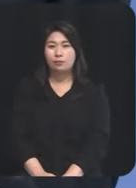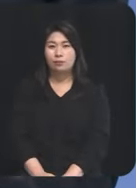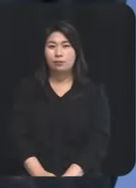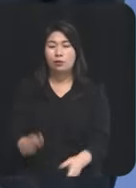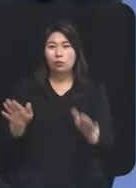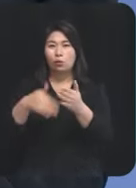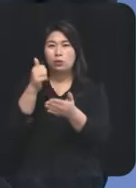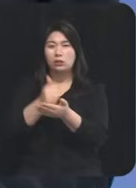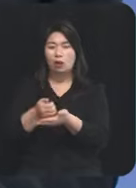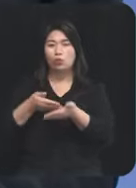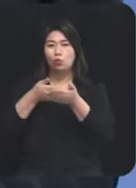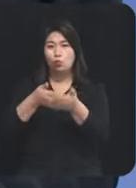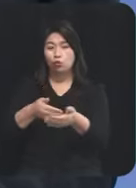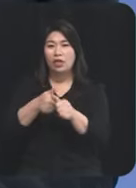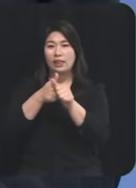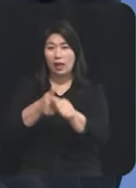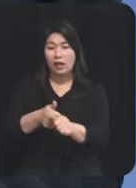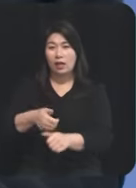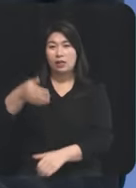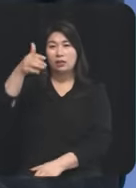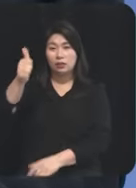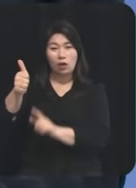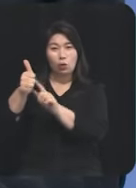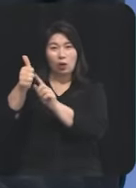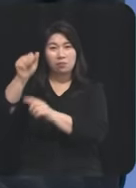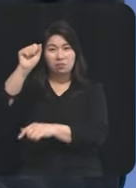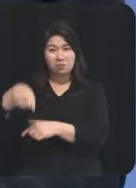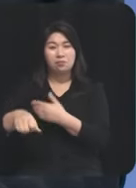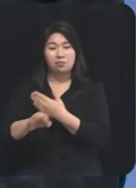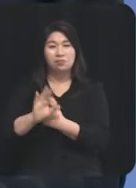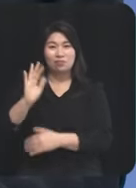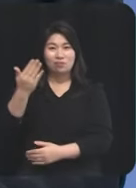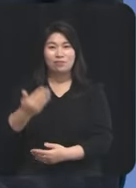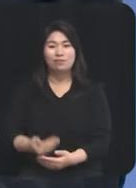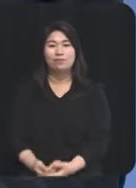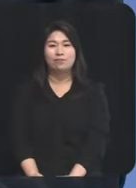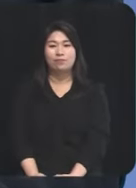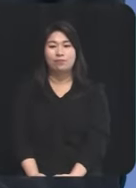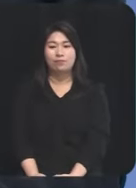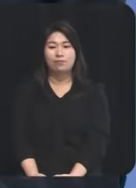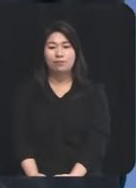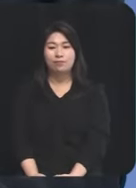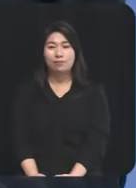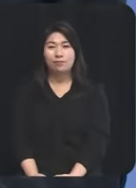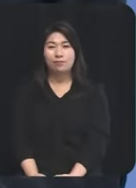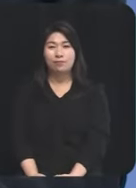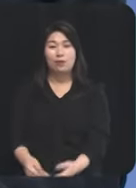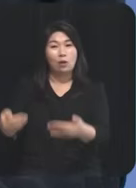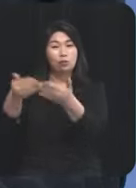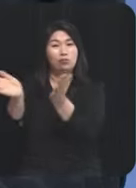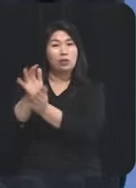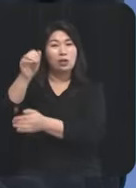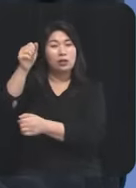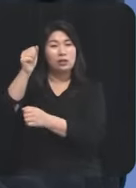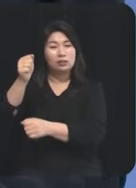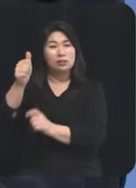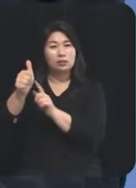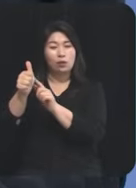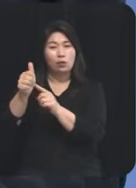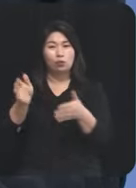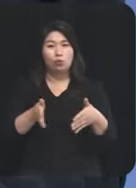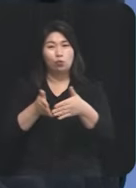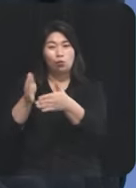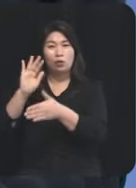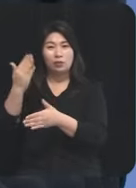도지사의 요구에 의해서 해당 부처 장관이 받아들이면 되는 거죠. 아, 이제 그 해당 부처 장관이 도지사에게 요구하면 되는